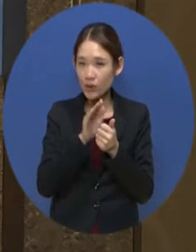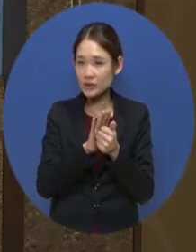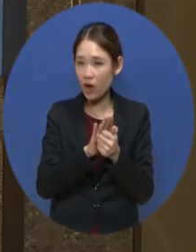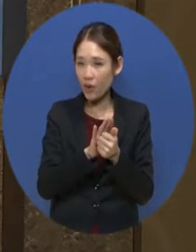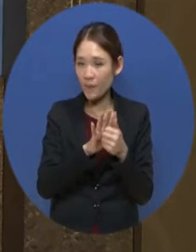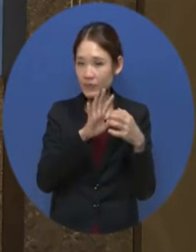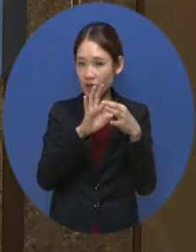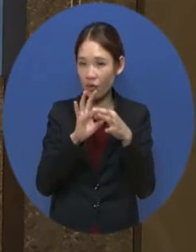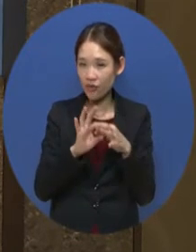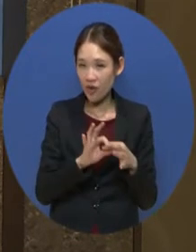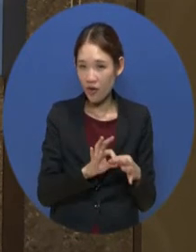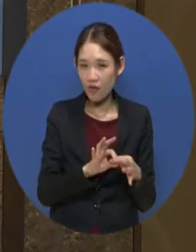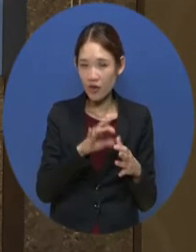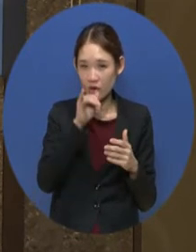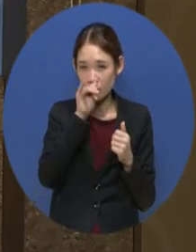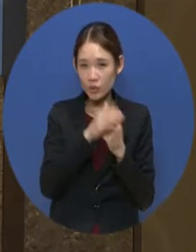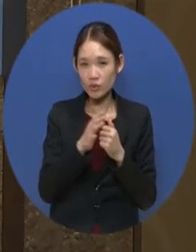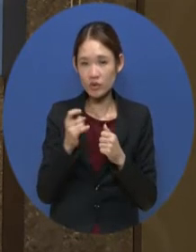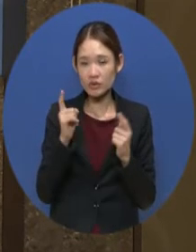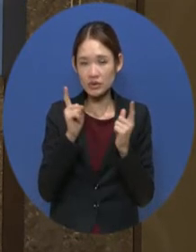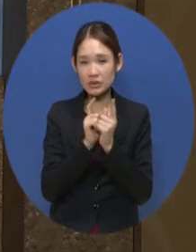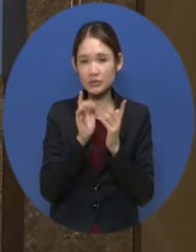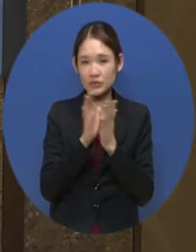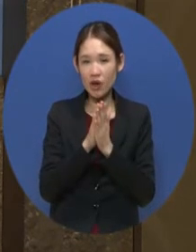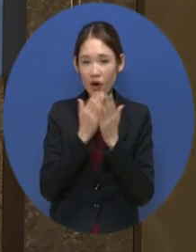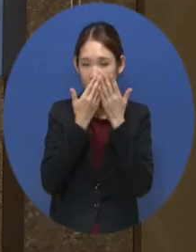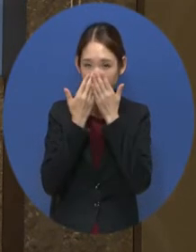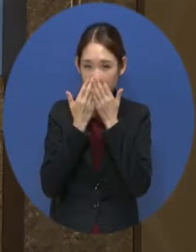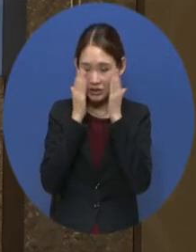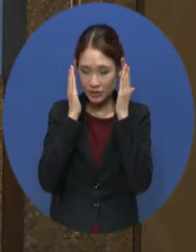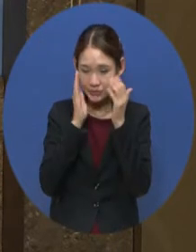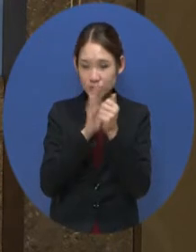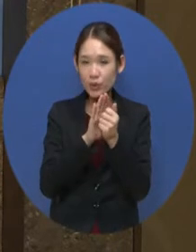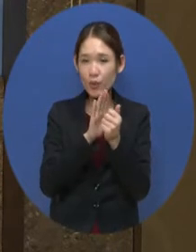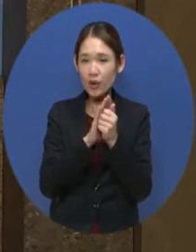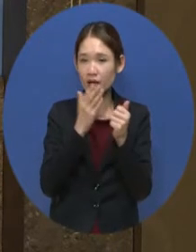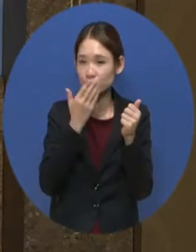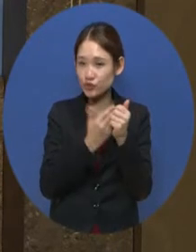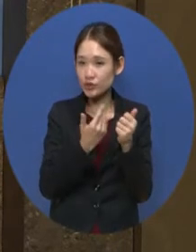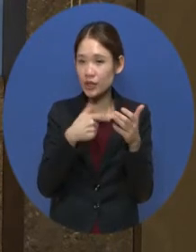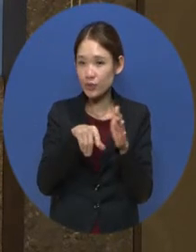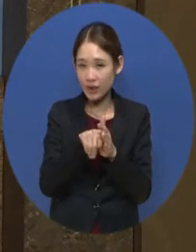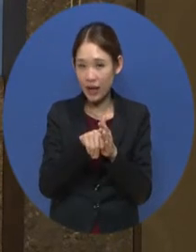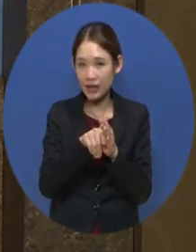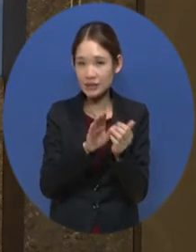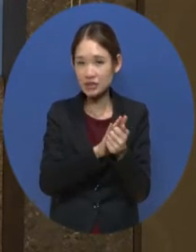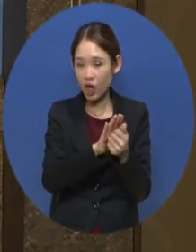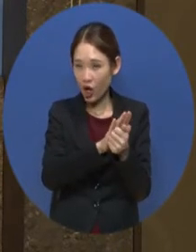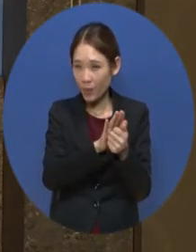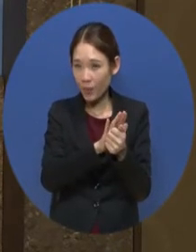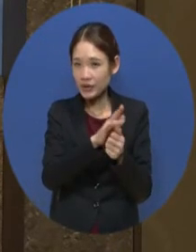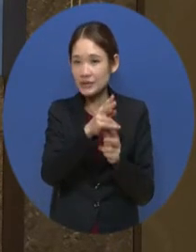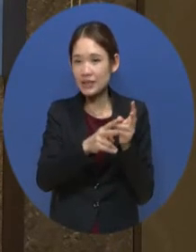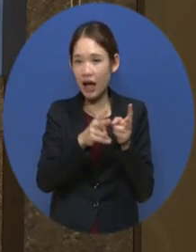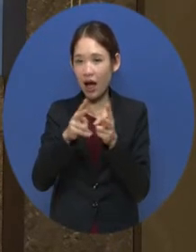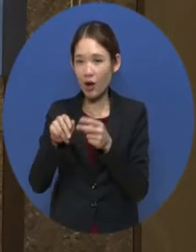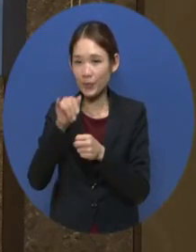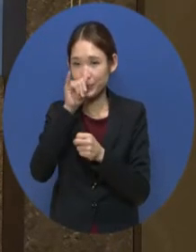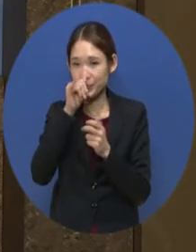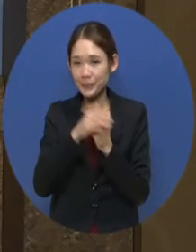서비스들을 연계하거나 또 네. 직접 저희가 학습에 도움이 될 수 있는 그런 서비스 그 사업들을 진행을 하고